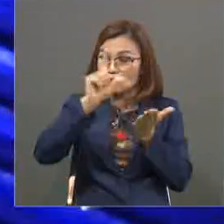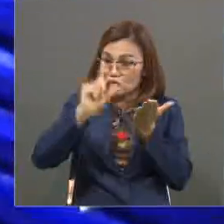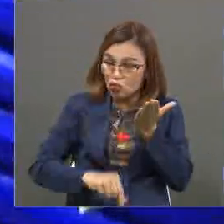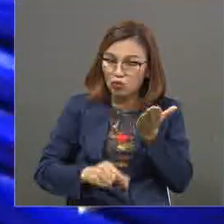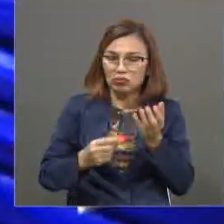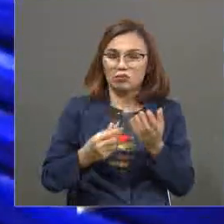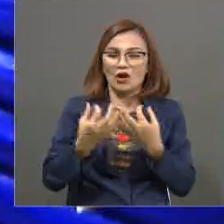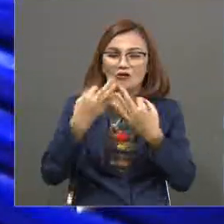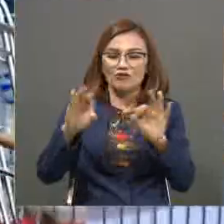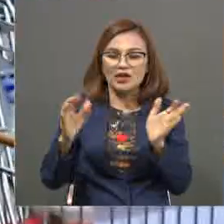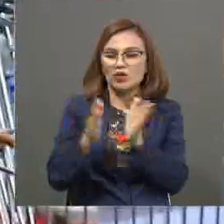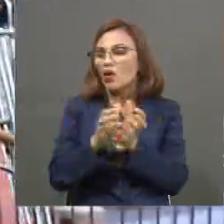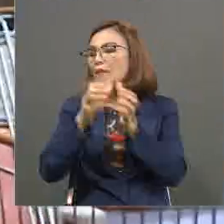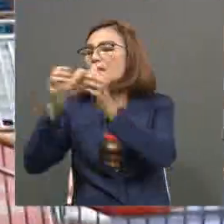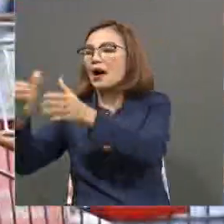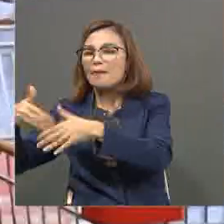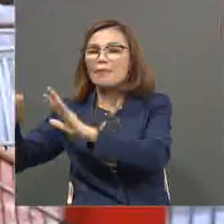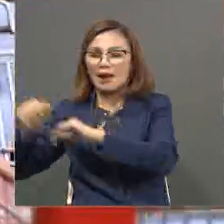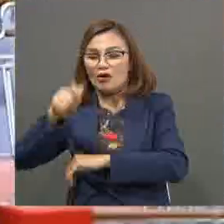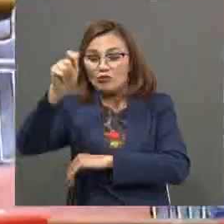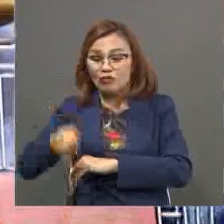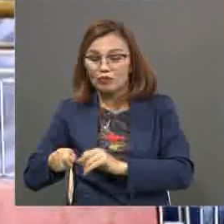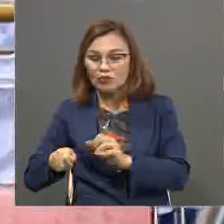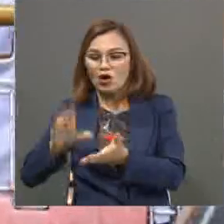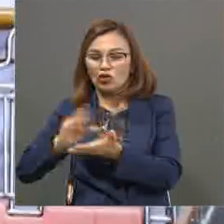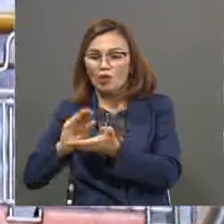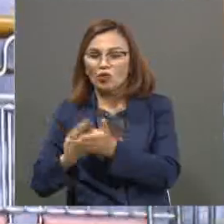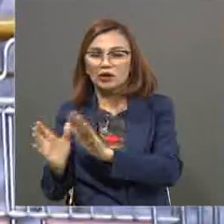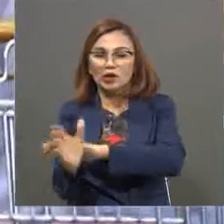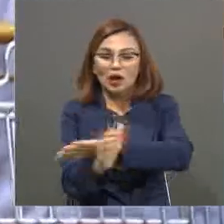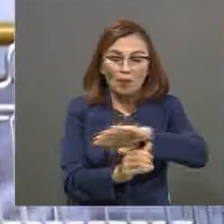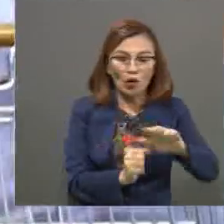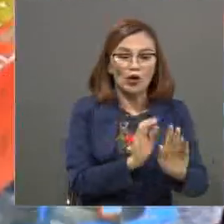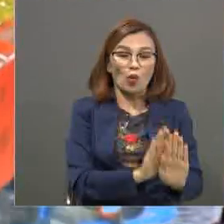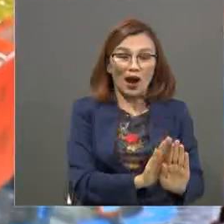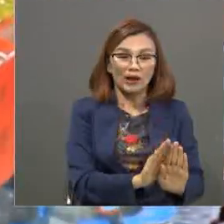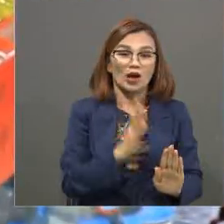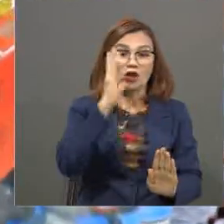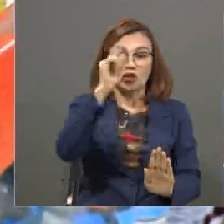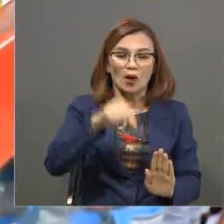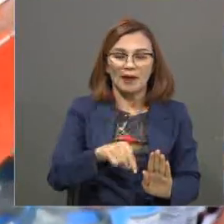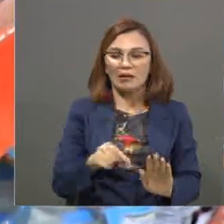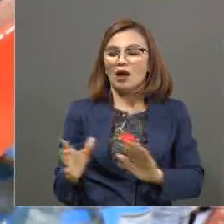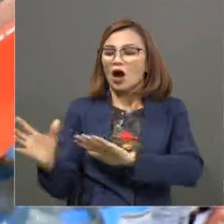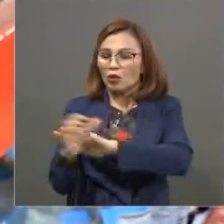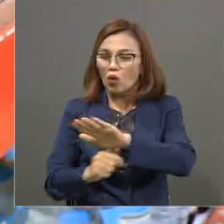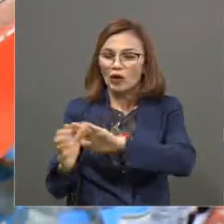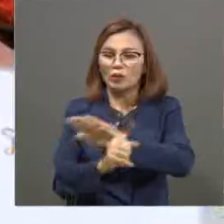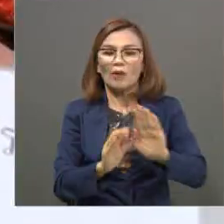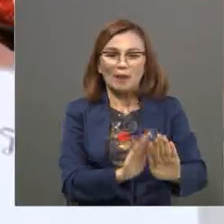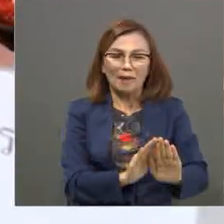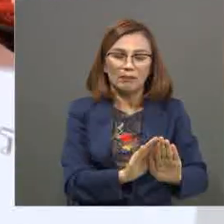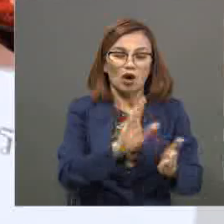สวัสดิการเนี่ยไปซื้อของหรือแลกของซึ่งอันเนี้ยแน่นอนผิดเงื่อนไขตามประกาศของกรมการค้าภัยในอยู่แล้วเคกำหนดไม่ให้นำเครื่องรูดบัตร